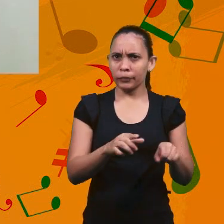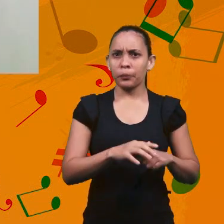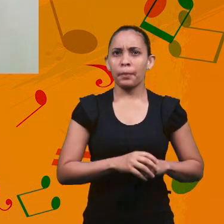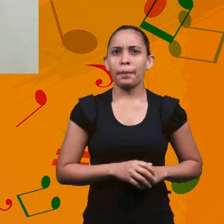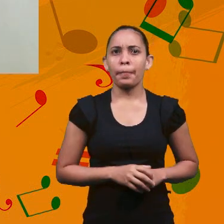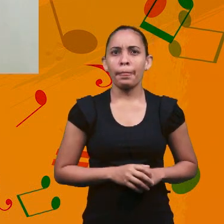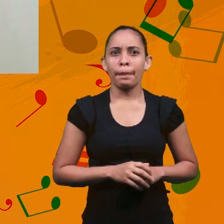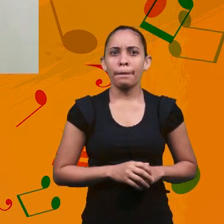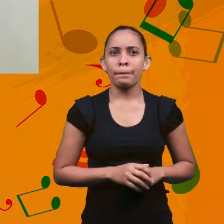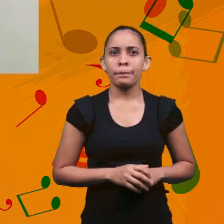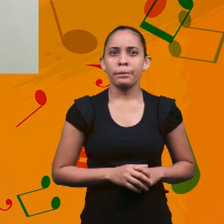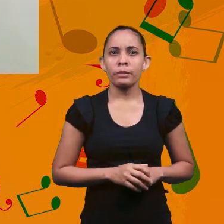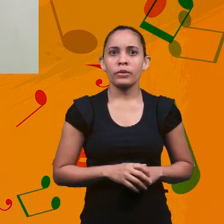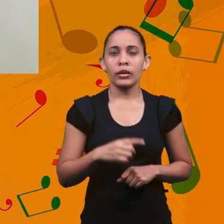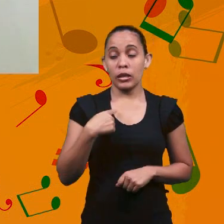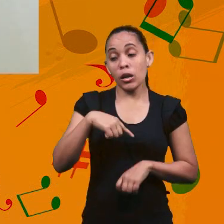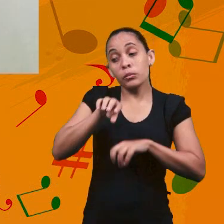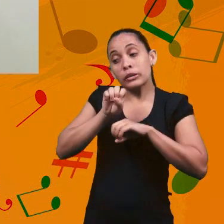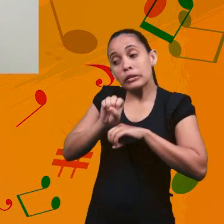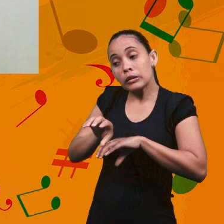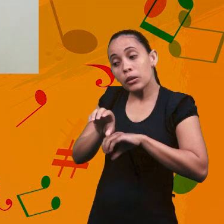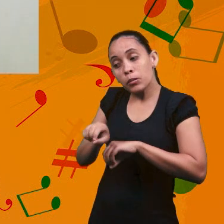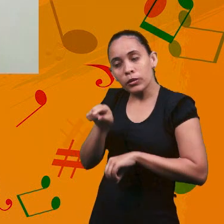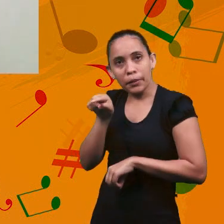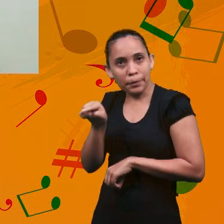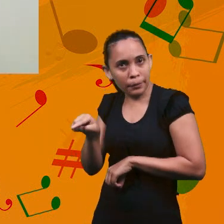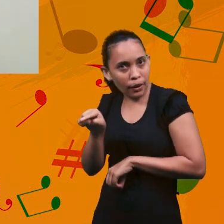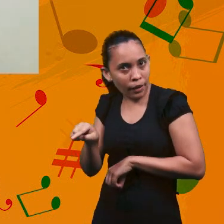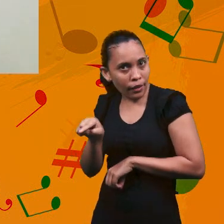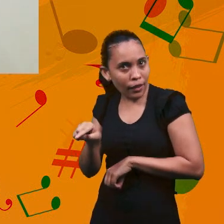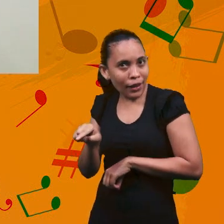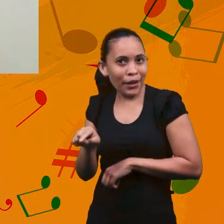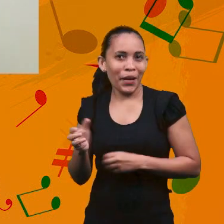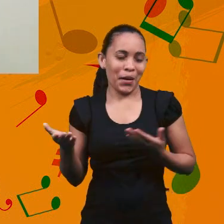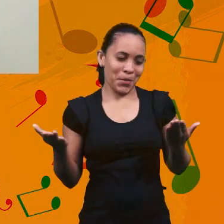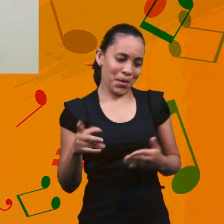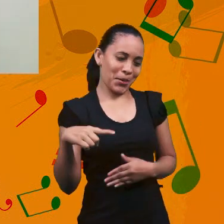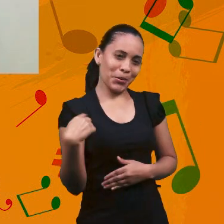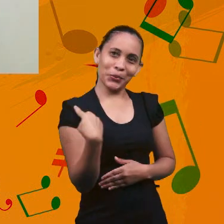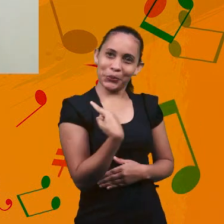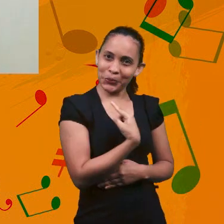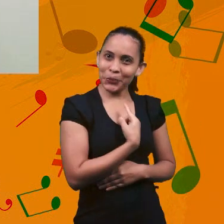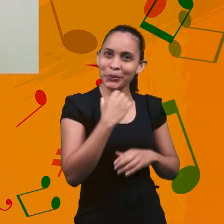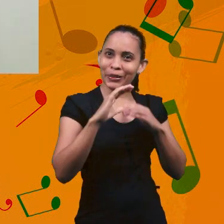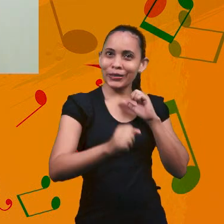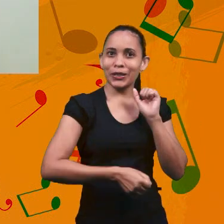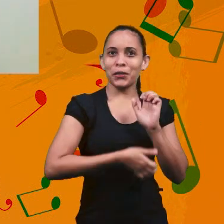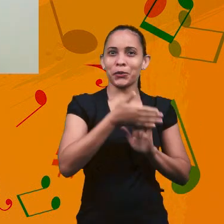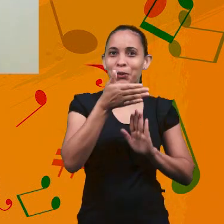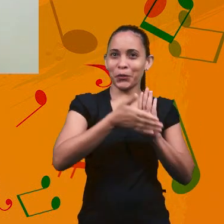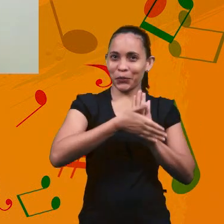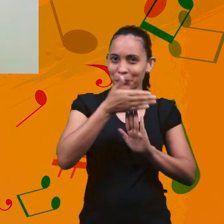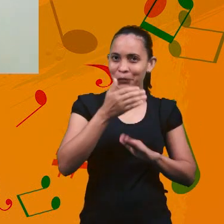on n'a pas pu aller à l'église. Donc, nous avons commencé à apprendre à jouer avec la sœur Janaína.